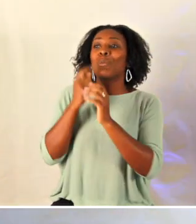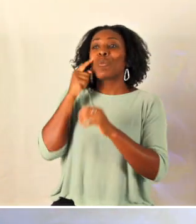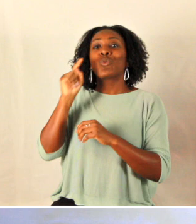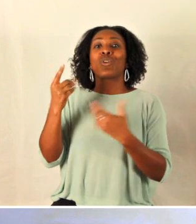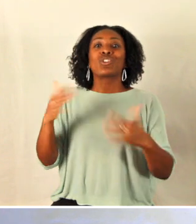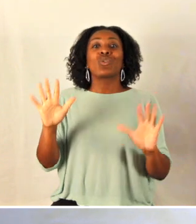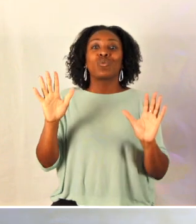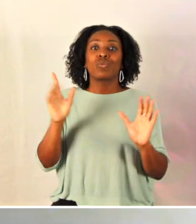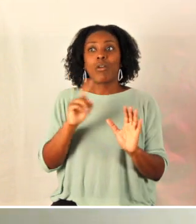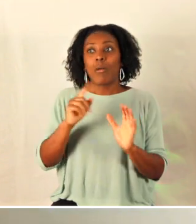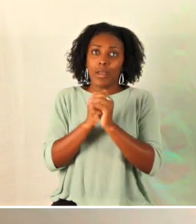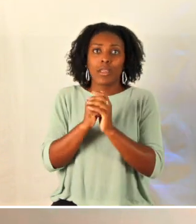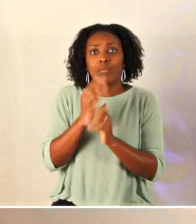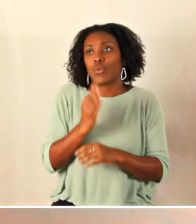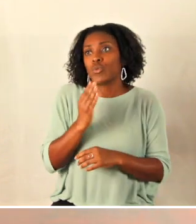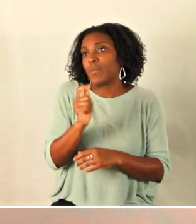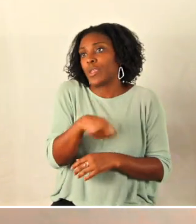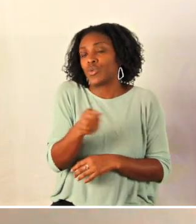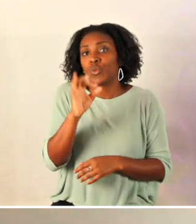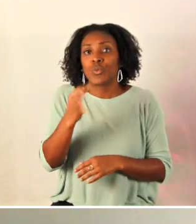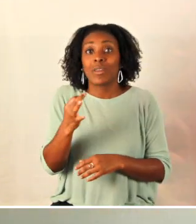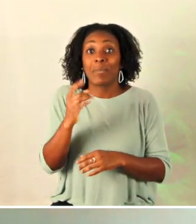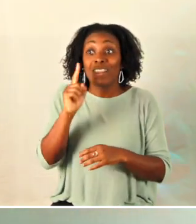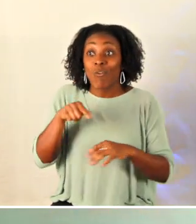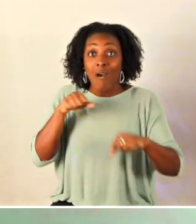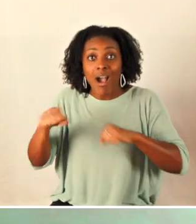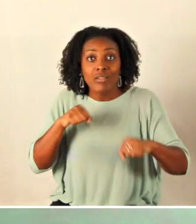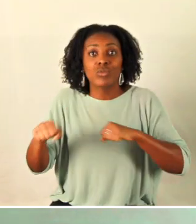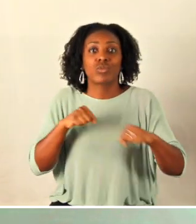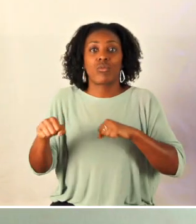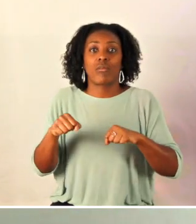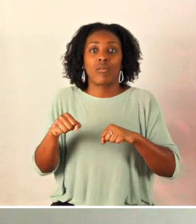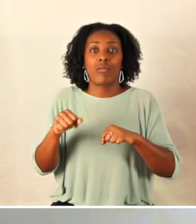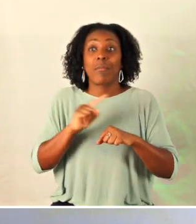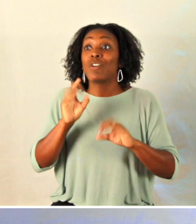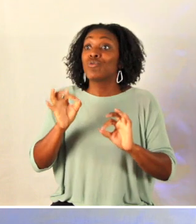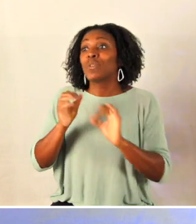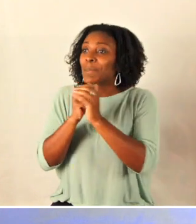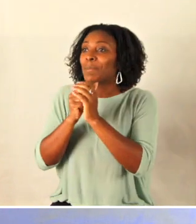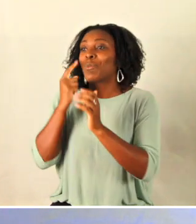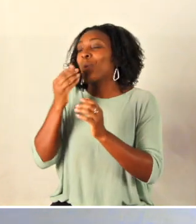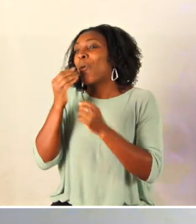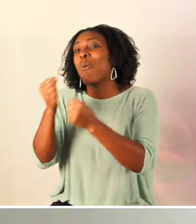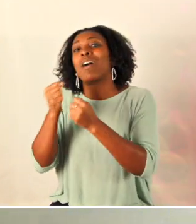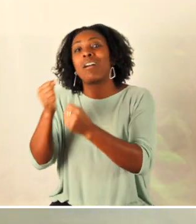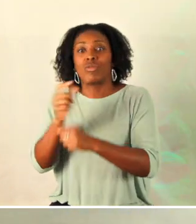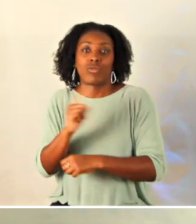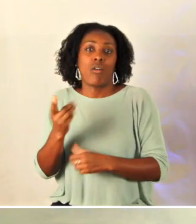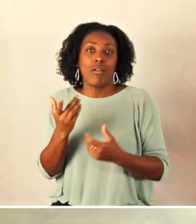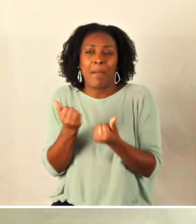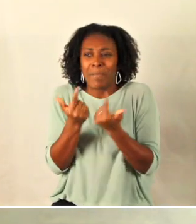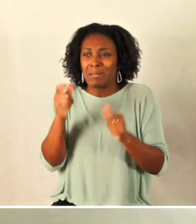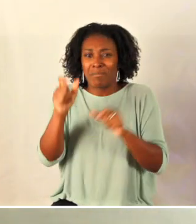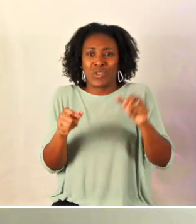Oui, prier est nécessaire, mais la Bible nous dit d'aimer en acte, pas seulement en parole. Combien de